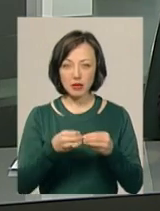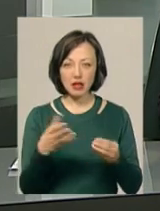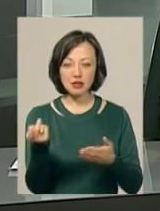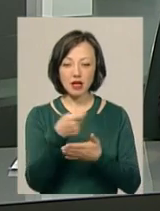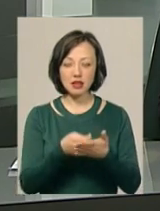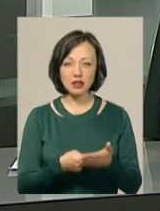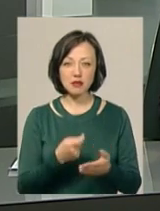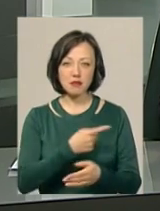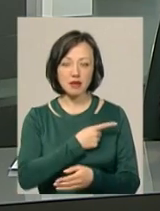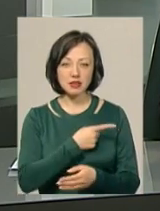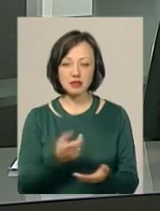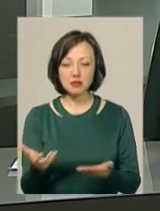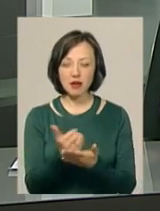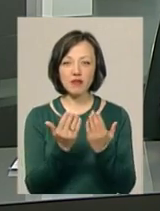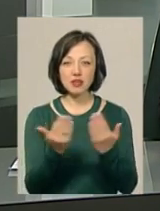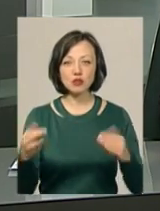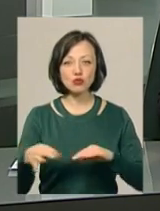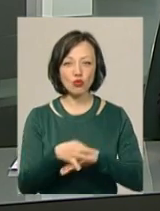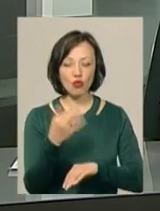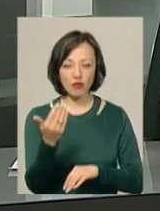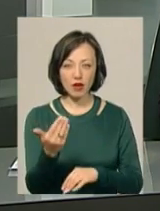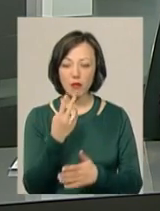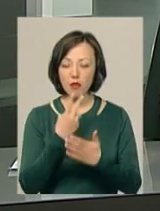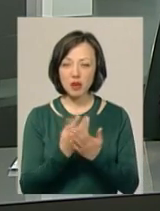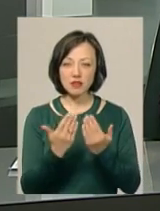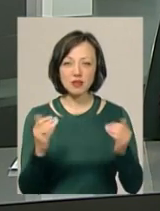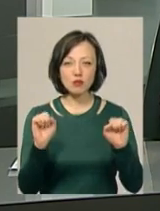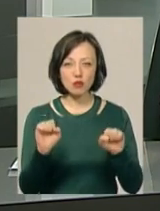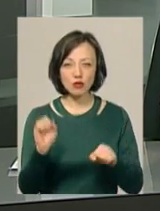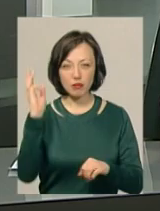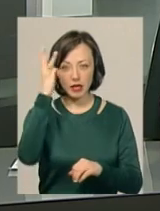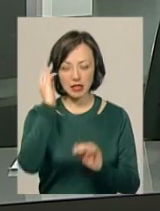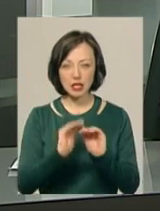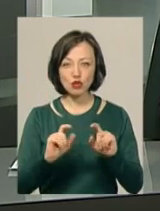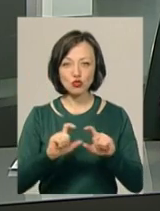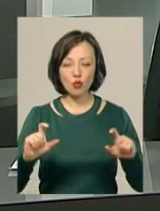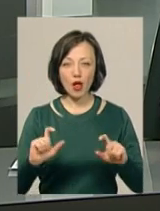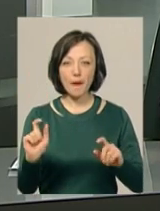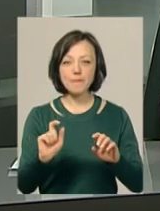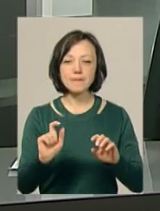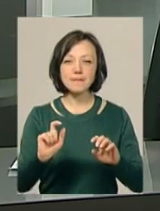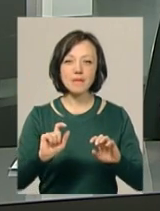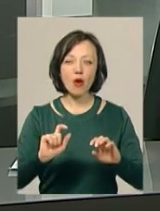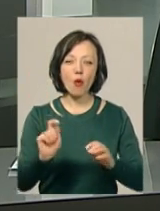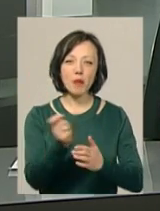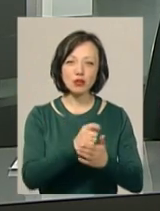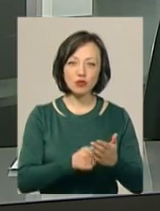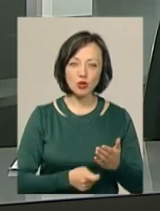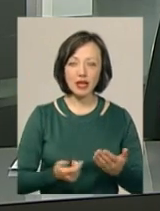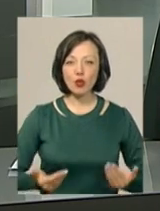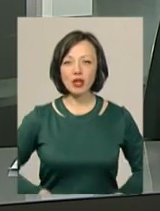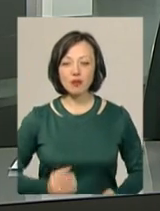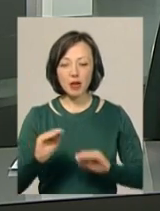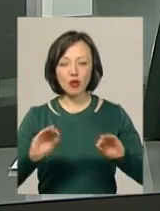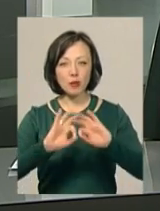картин мисткині зібрав в експозицію її чоловік. Побачити виставку можна у Хмельницькій дитячій школі образотворчого та декоративно-прикладного